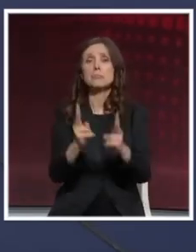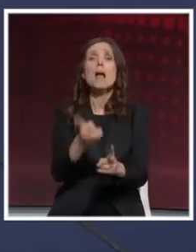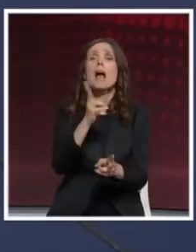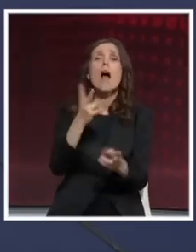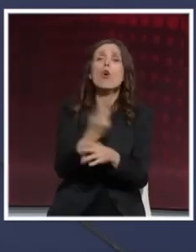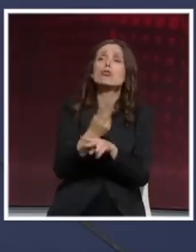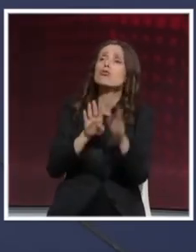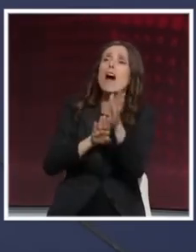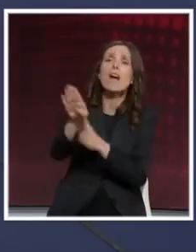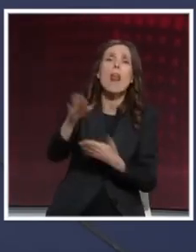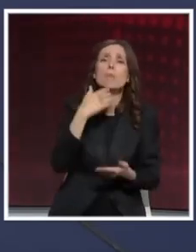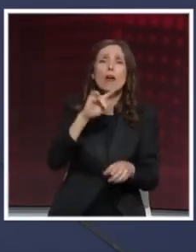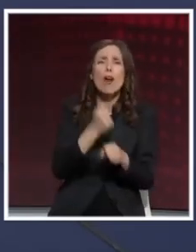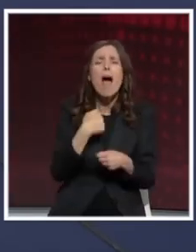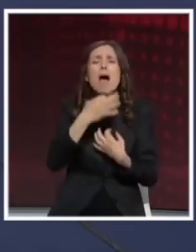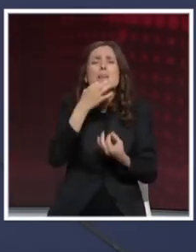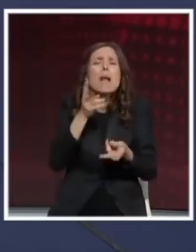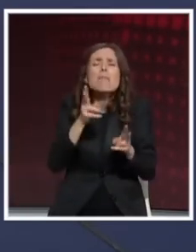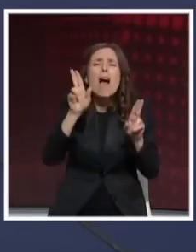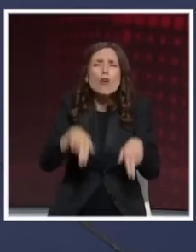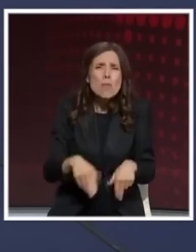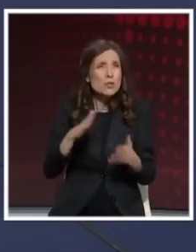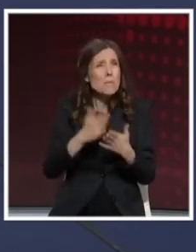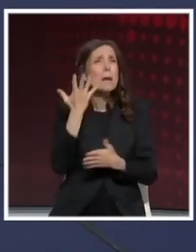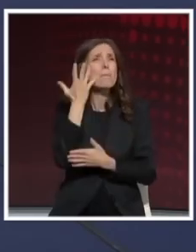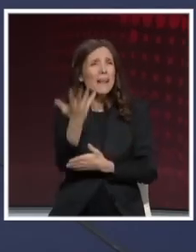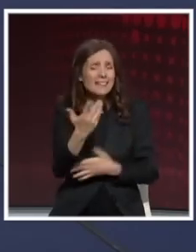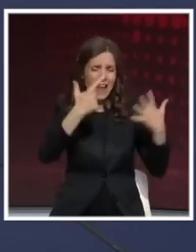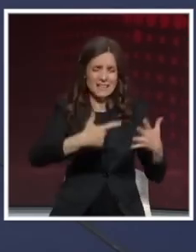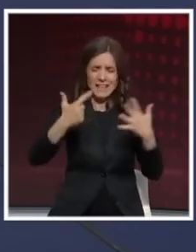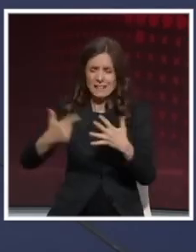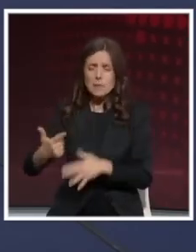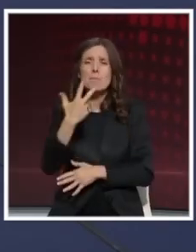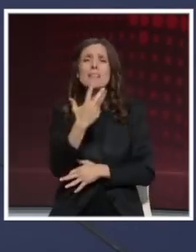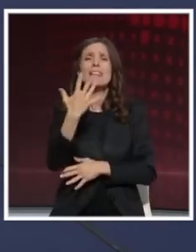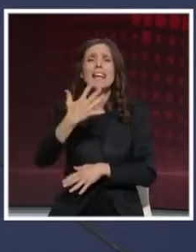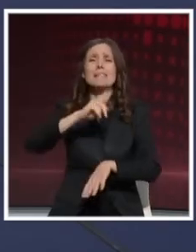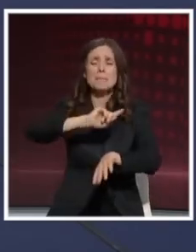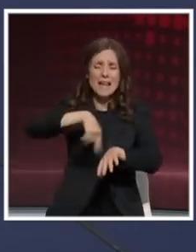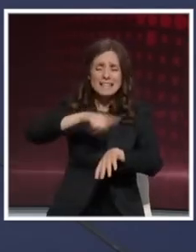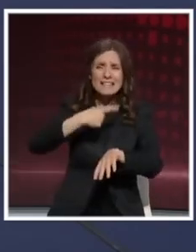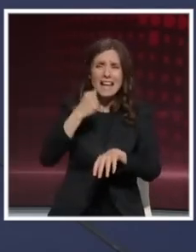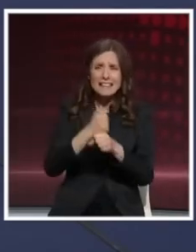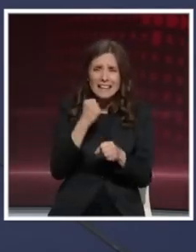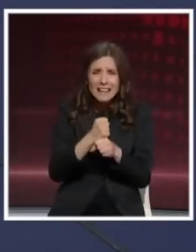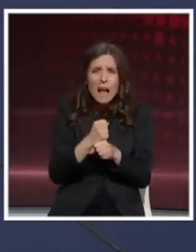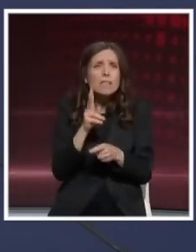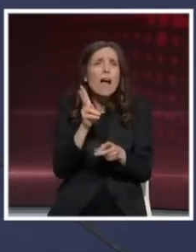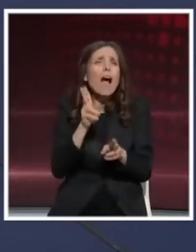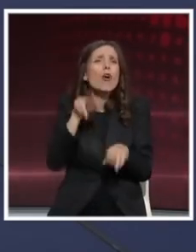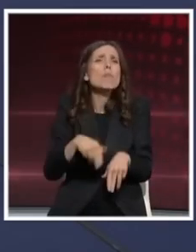to je 35 sati rada. Kako možete za 35 sati rada da uradite 40 sati? Inače, mislim da je 40 sati malo